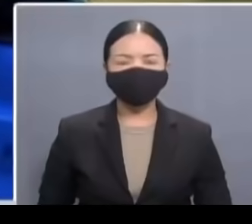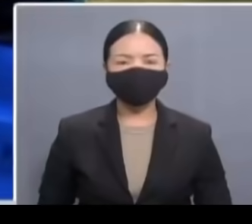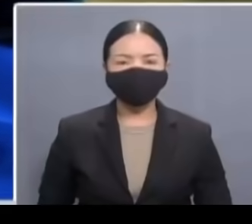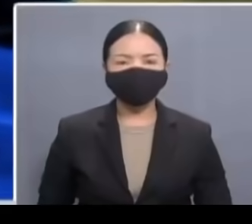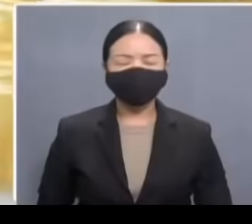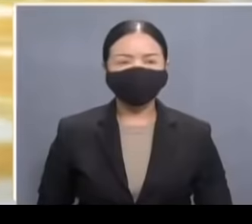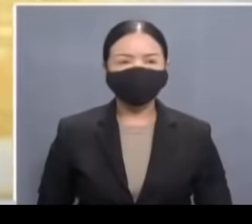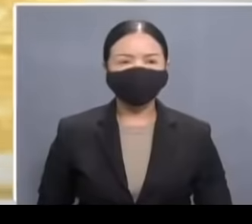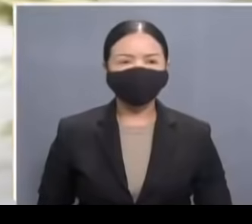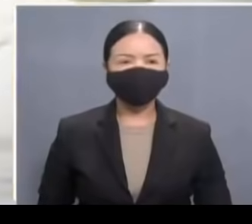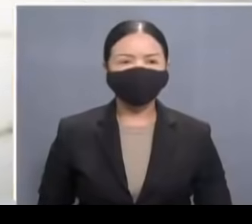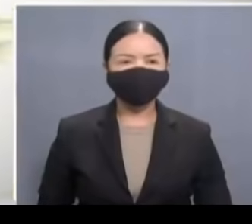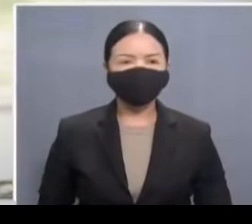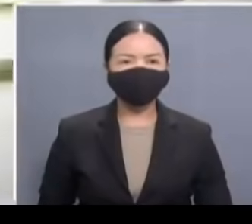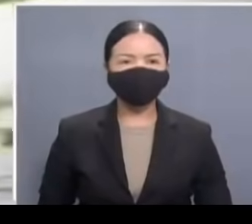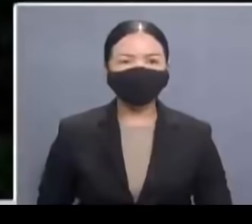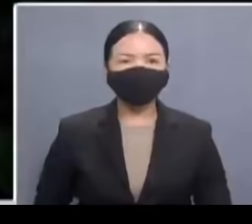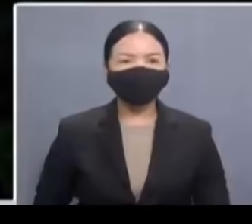พ.ย